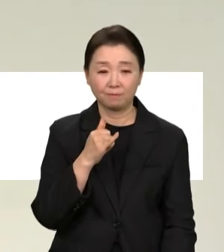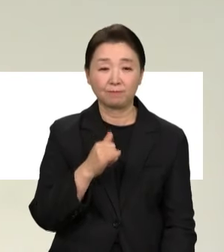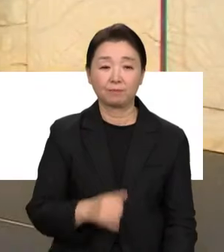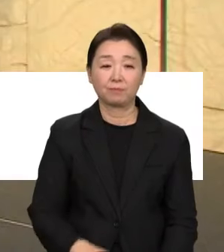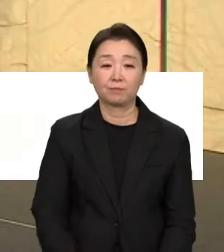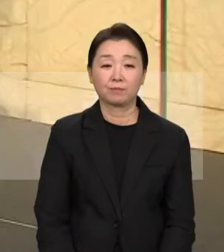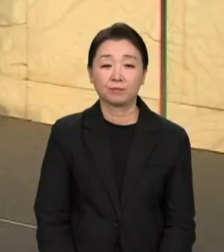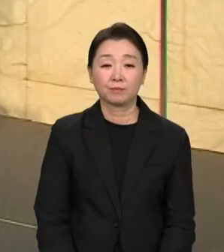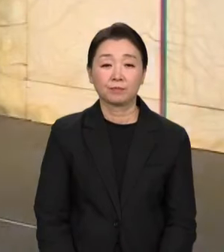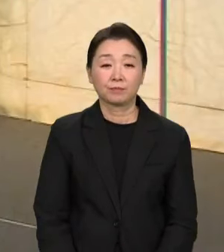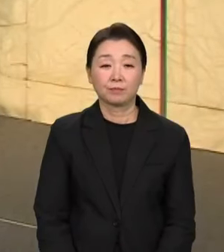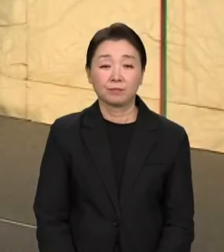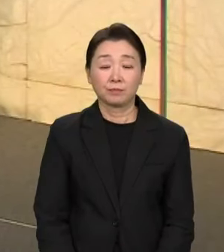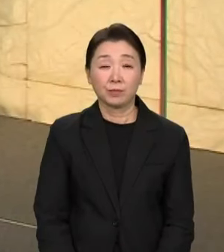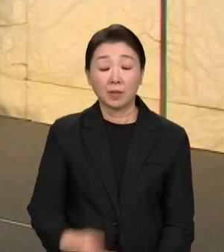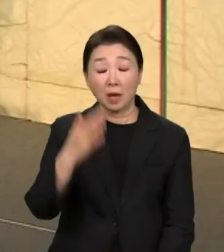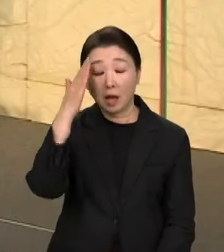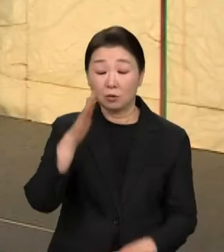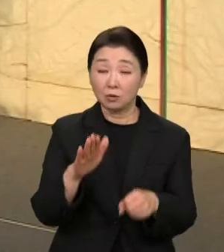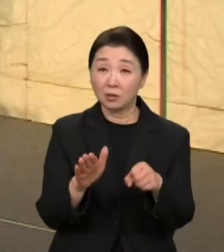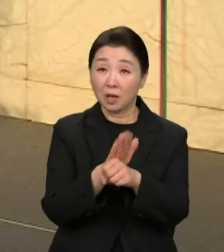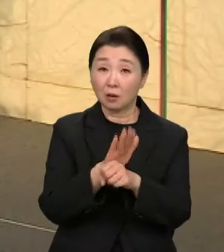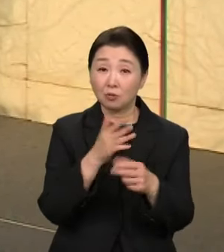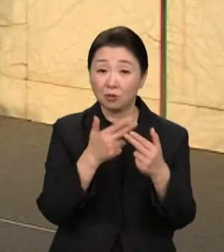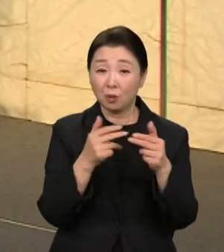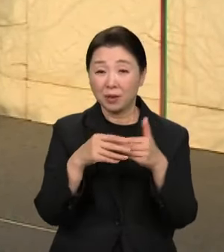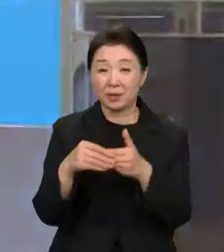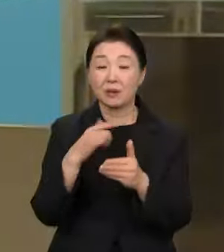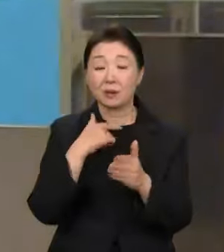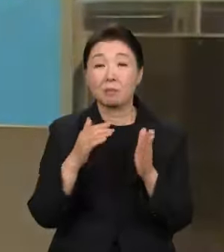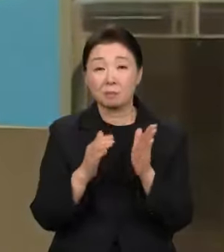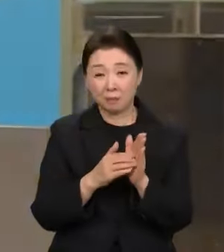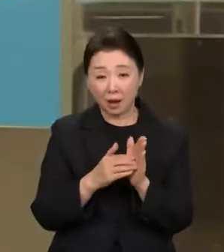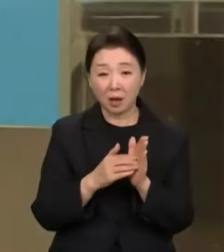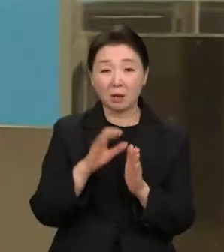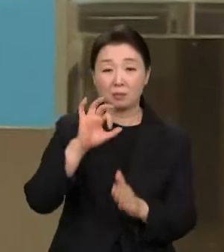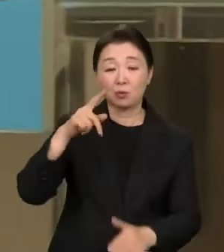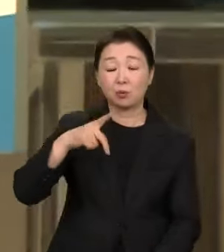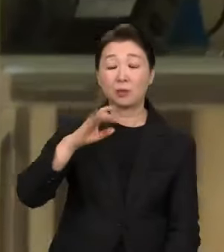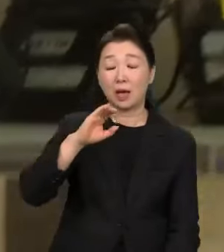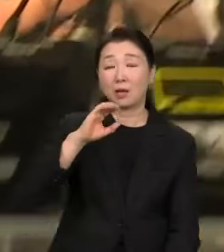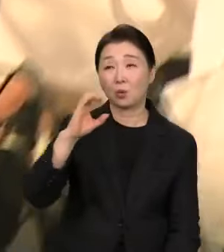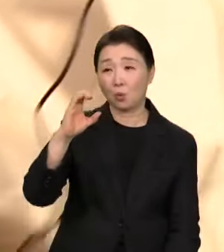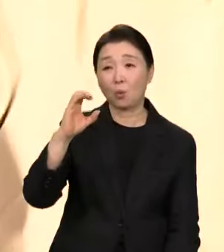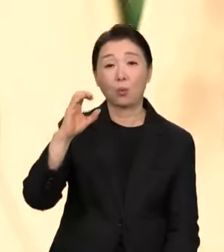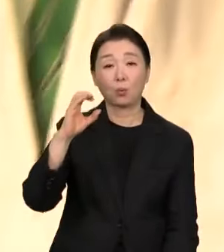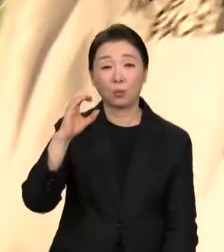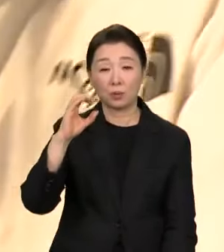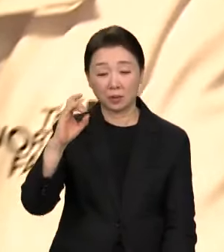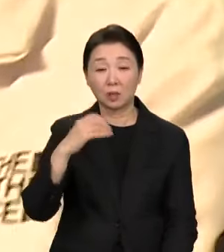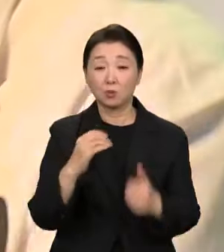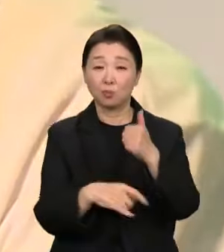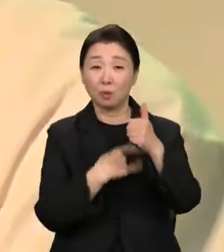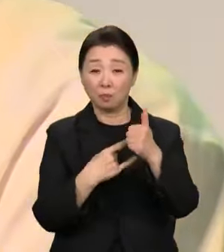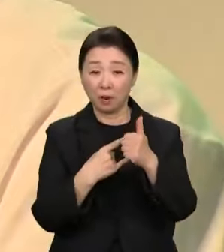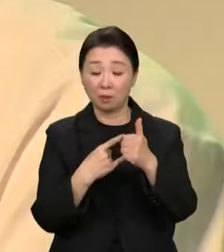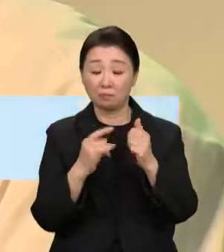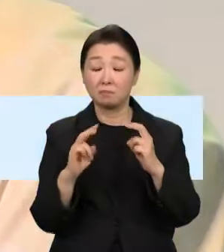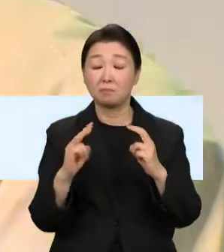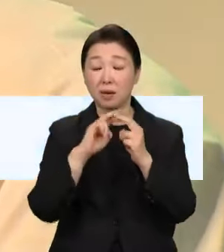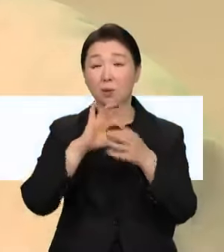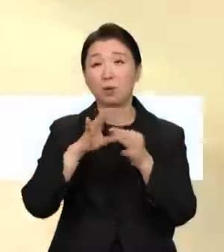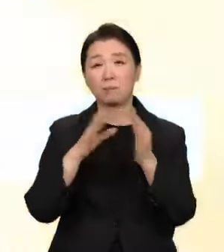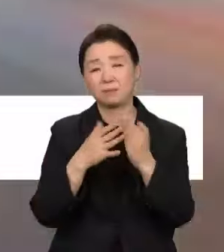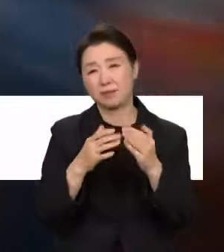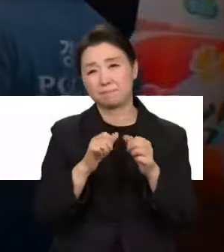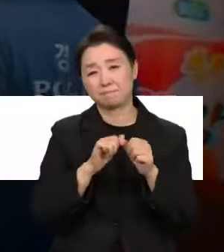있겠습니다. 대한탁구협회를 이끌었던 유승민 전 IOC 위원은 지난 8월 파리올림픽 해단식부터